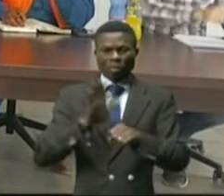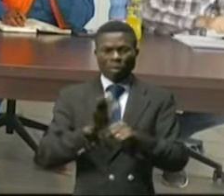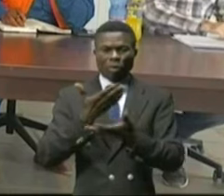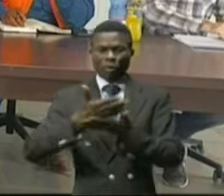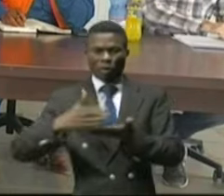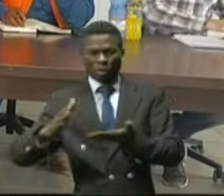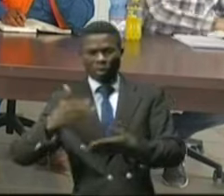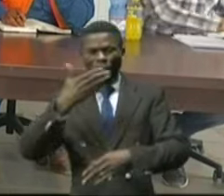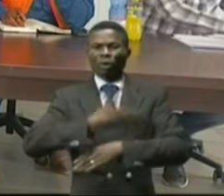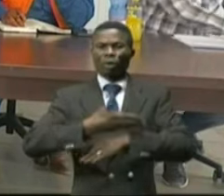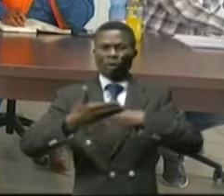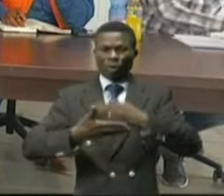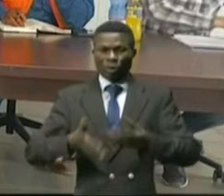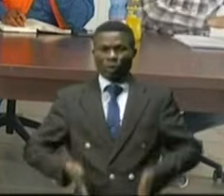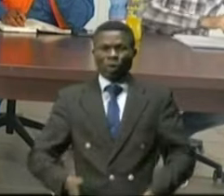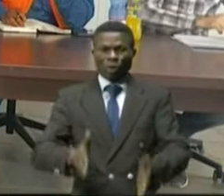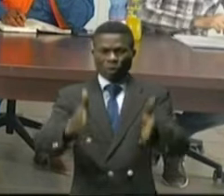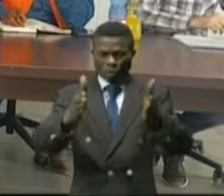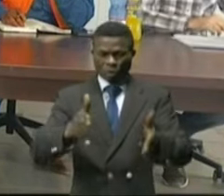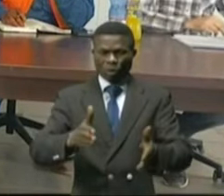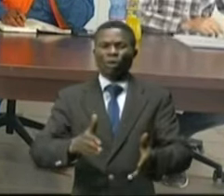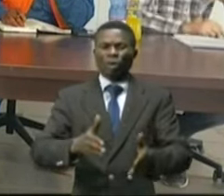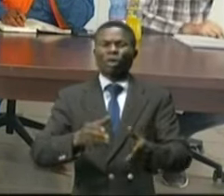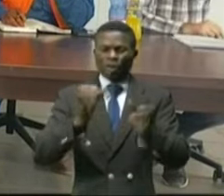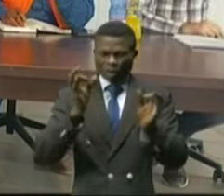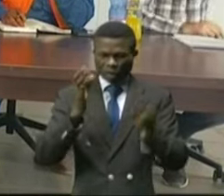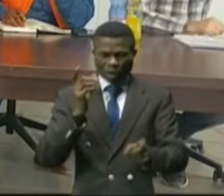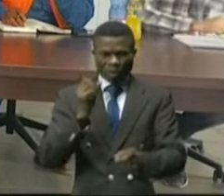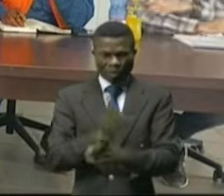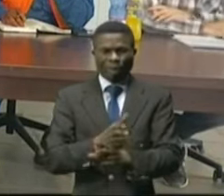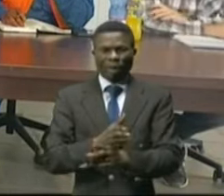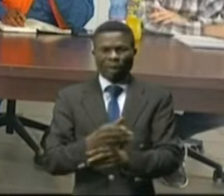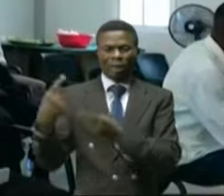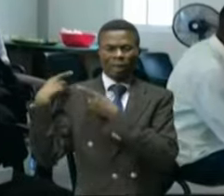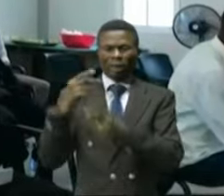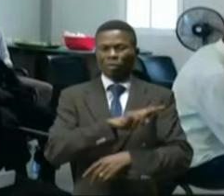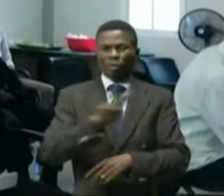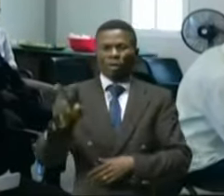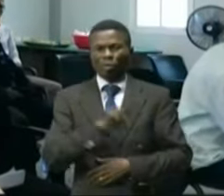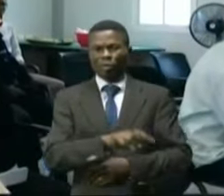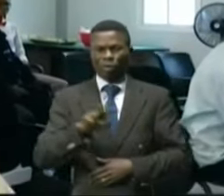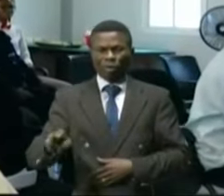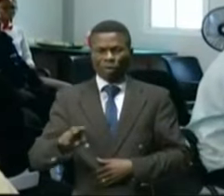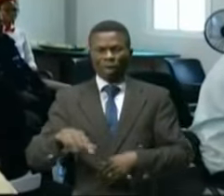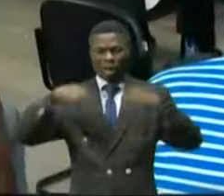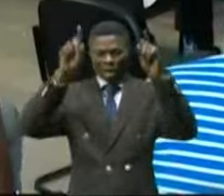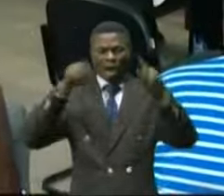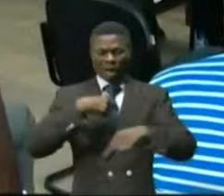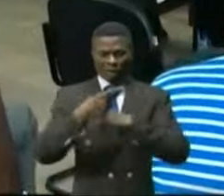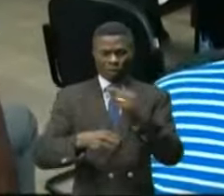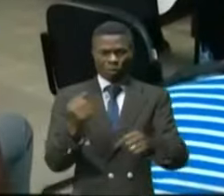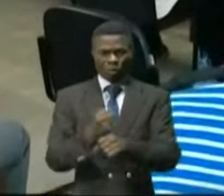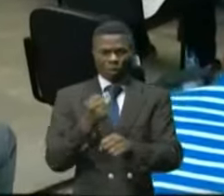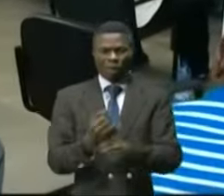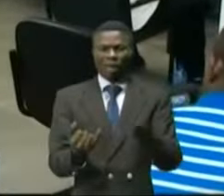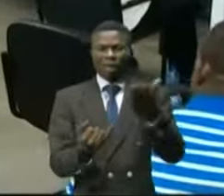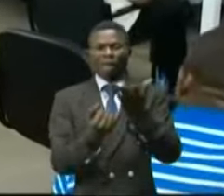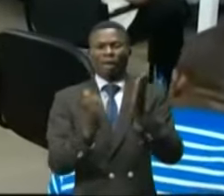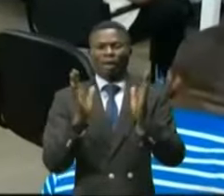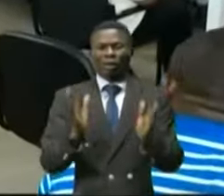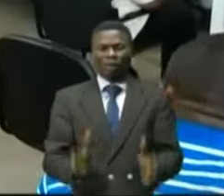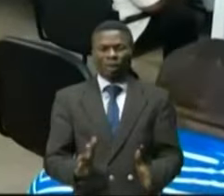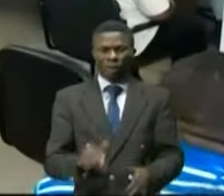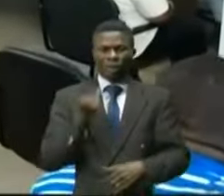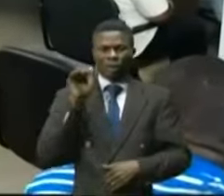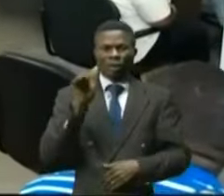de construction de cette route ont été d'ores et déjà effectuées depuis 2022, année du début de ces travaux. L'ingénieur Bassam,